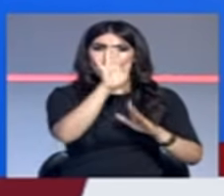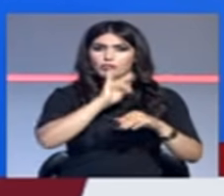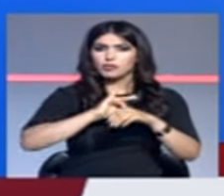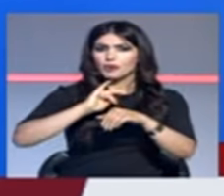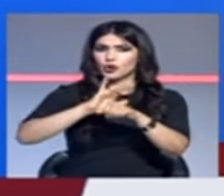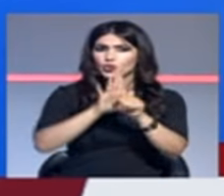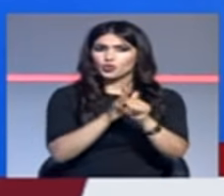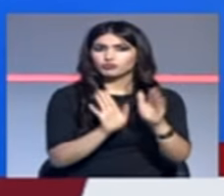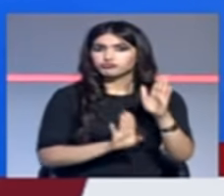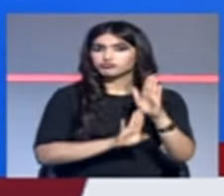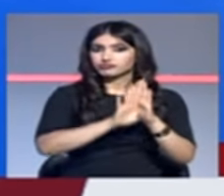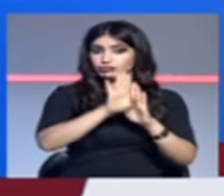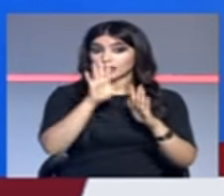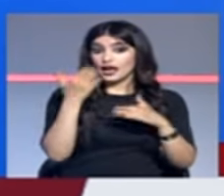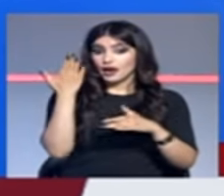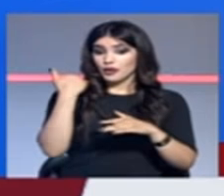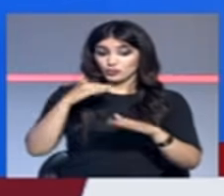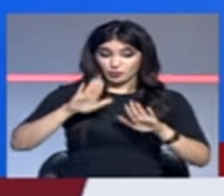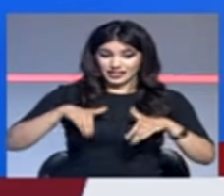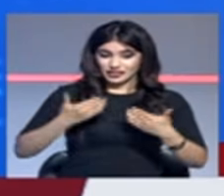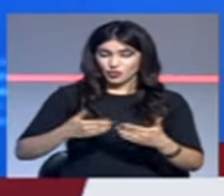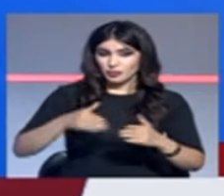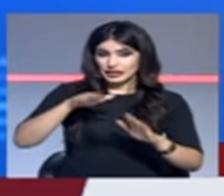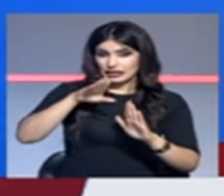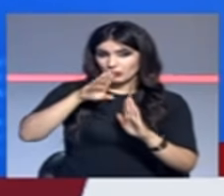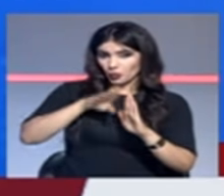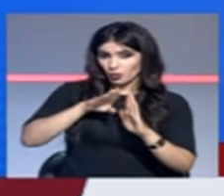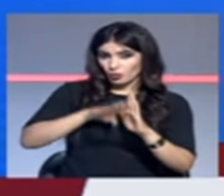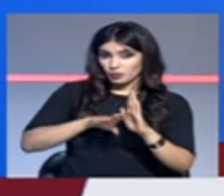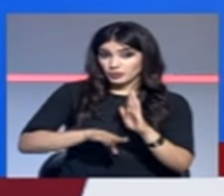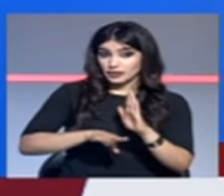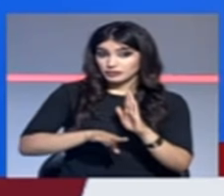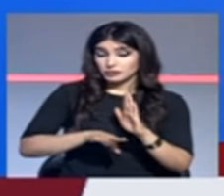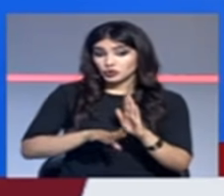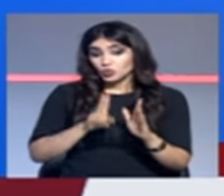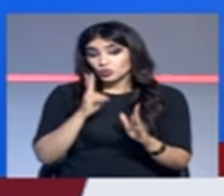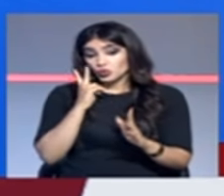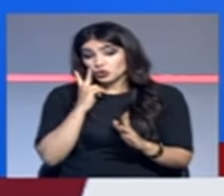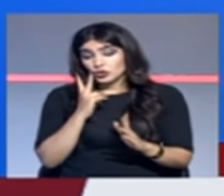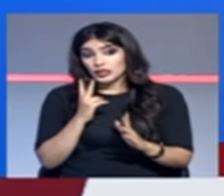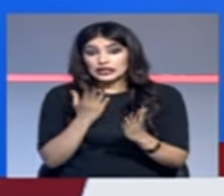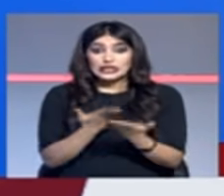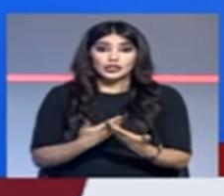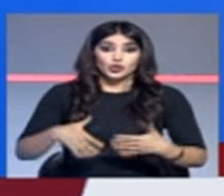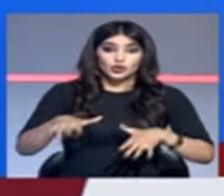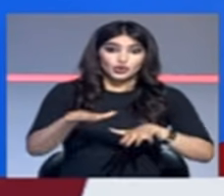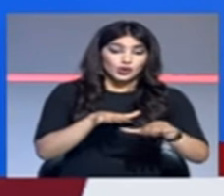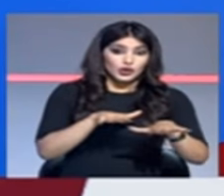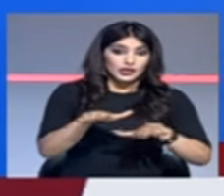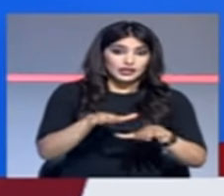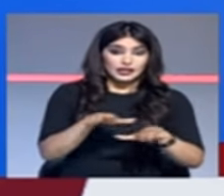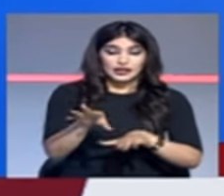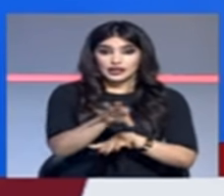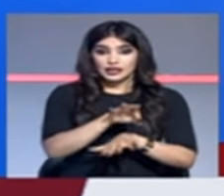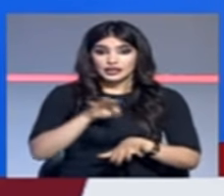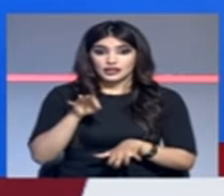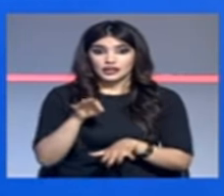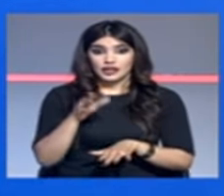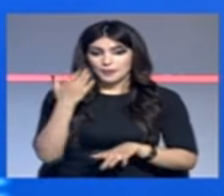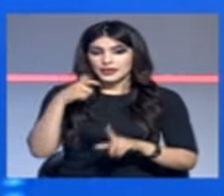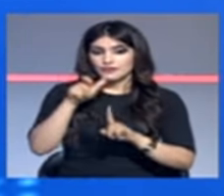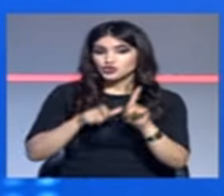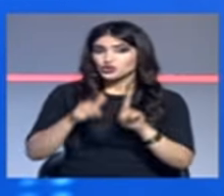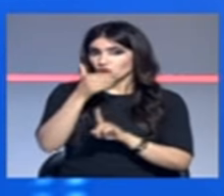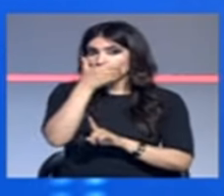وبدات الشيء ينقص شويه، ونقول لك اللي كل الاجراءات اللي اتخذت في